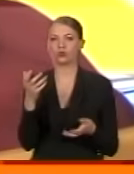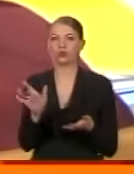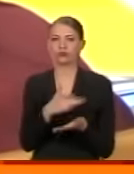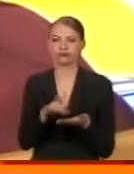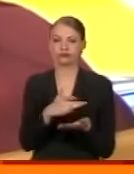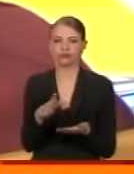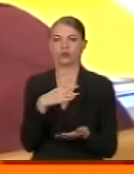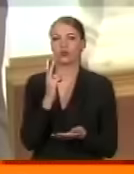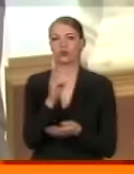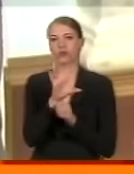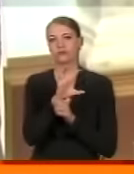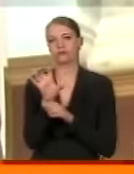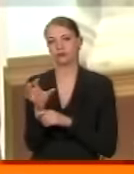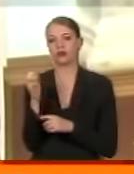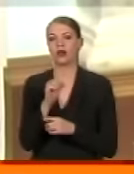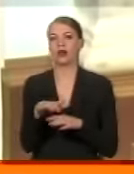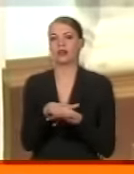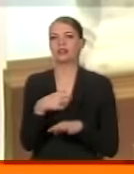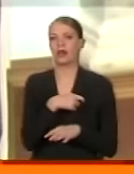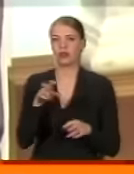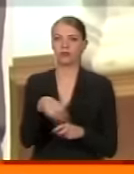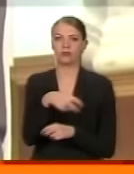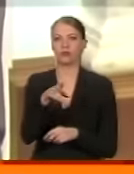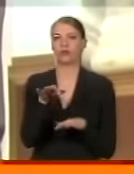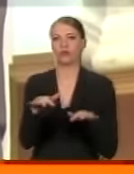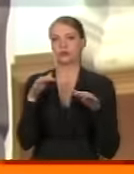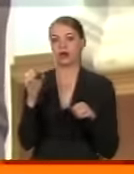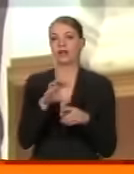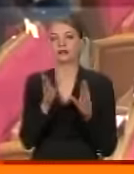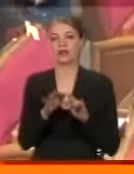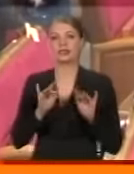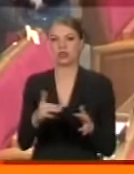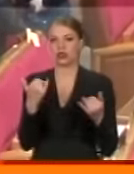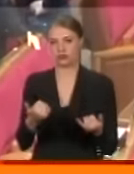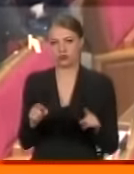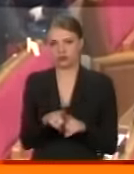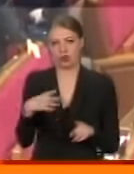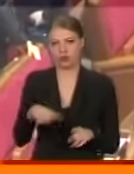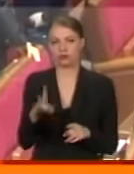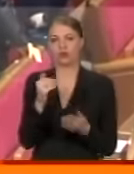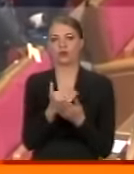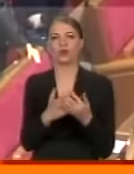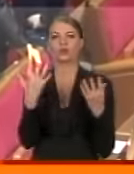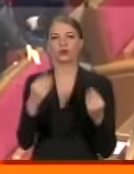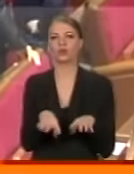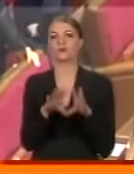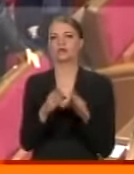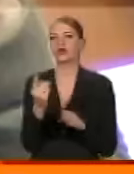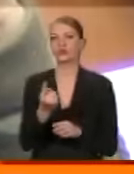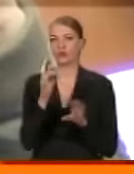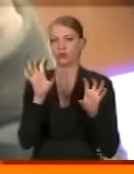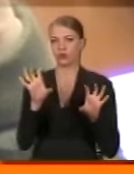в планшеті, хто фотографувався, нардепи тинялися залою. Словом, діла сьогодні так і не було. Та й на порядку денному взагалі